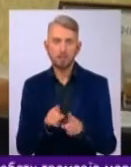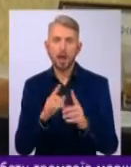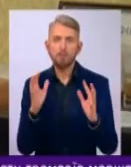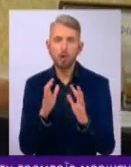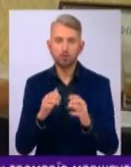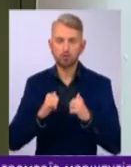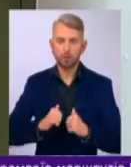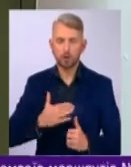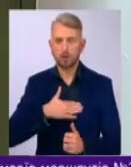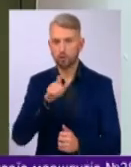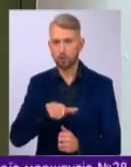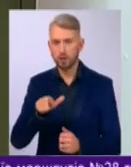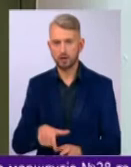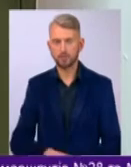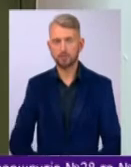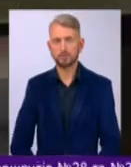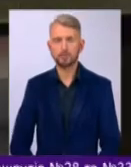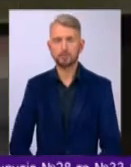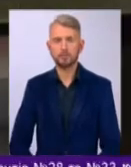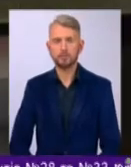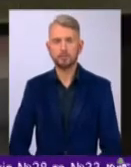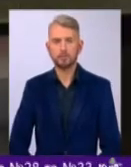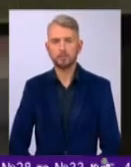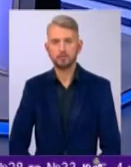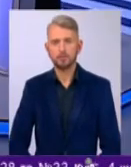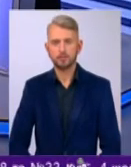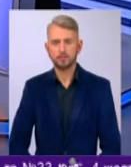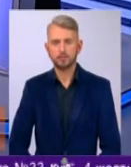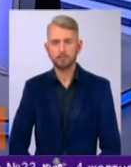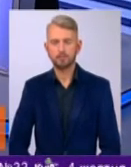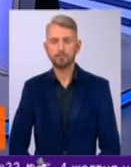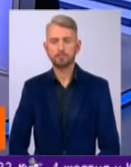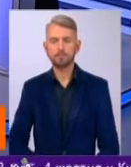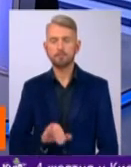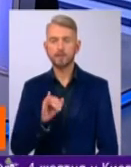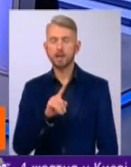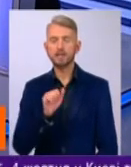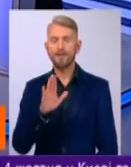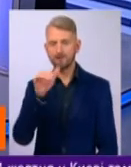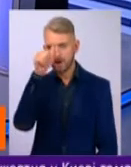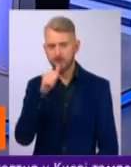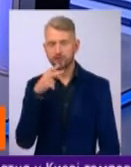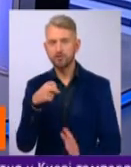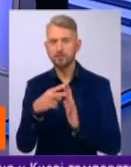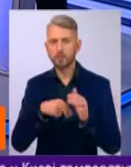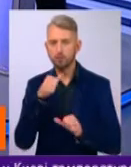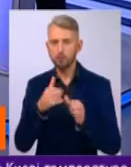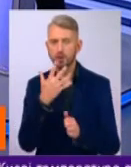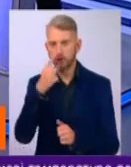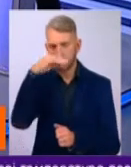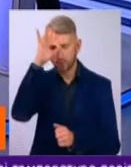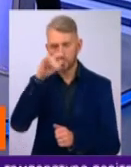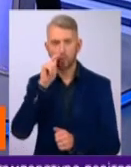спокій наших громадян. Оксана Лущик, Андрій Ніконов, телеканал Київ. І за вересень 2017 року Національна поліція